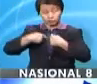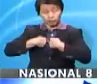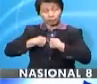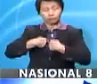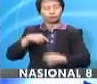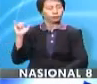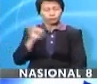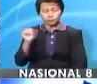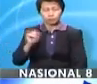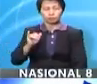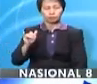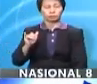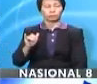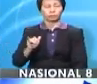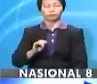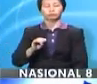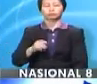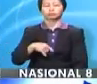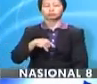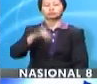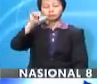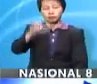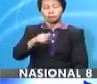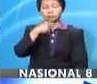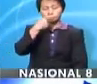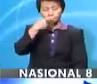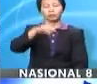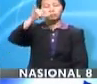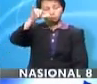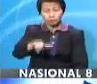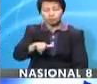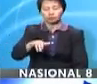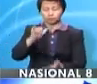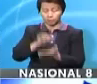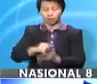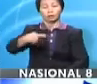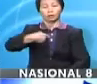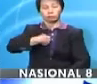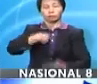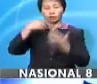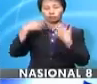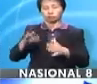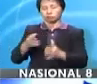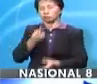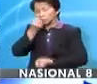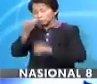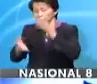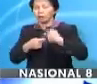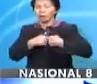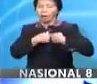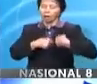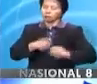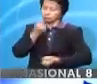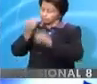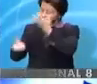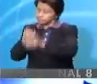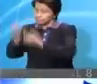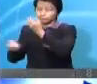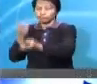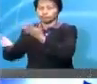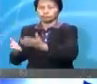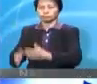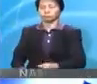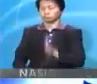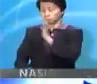juga akui bahawa saya telah mencurahkan isi hati saya. Katanya